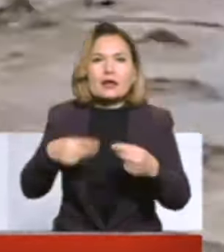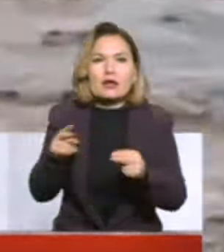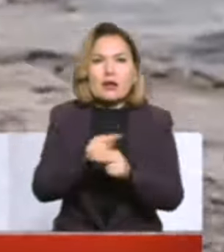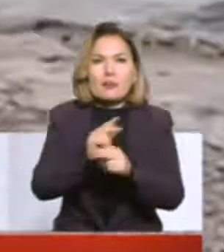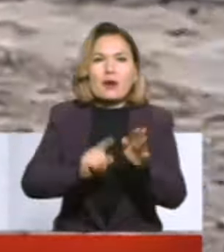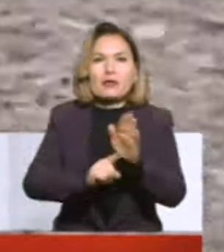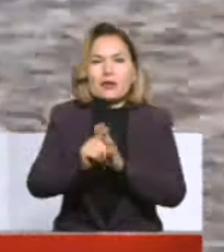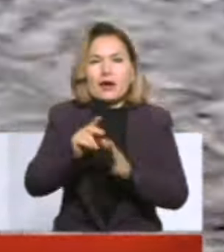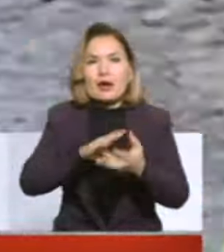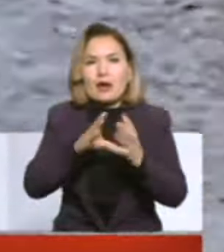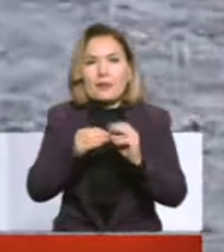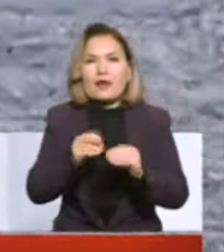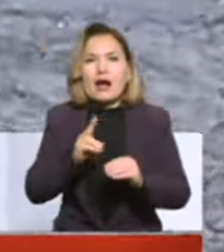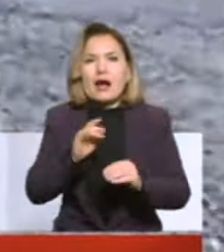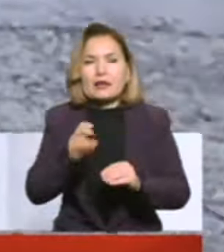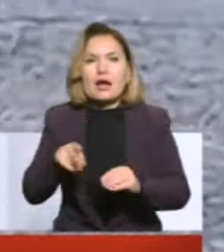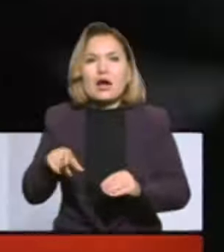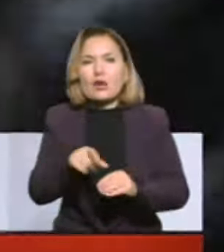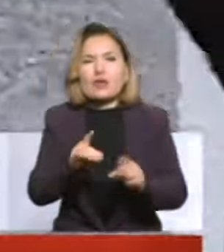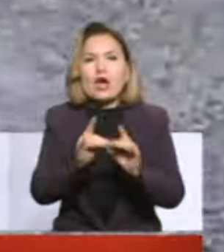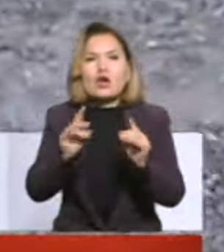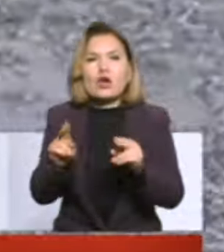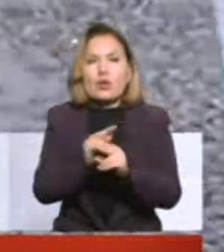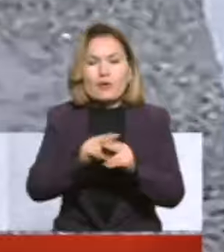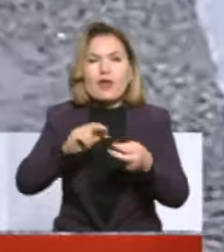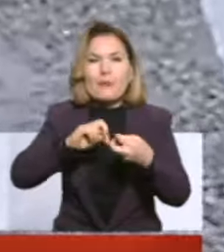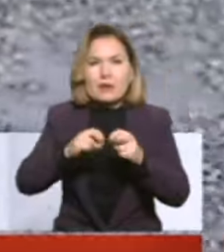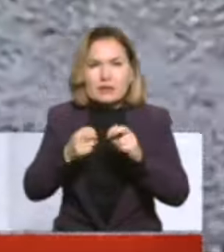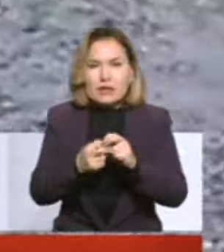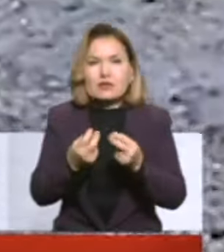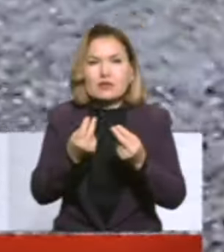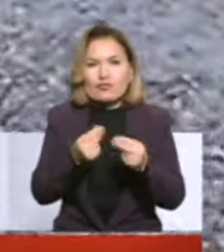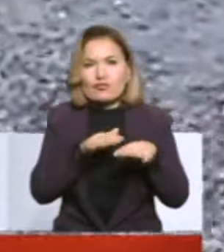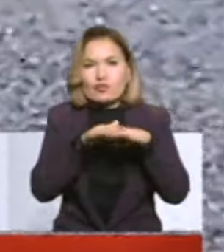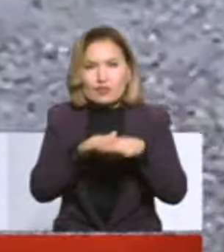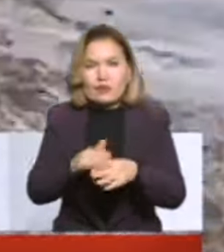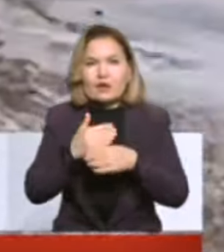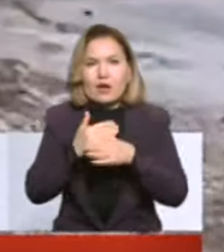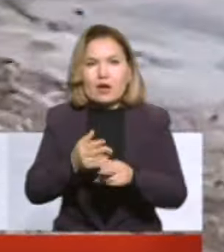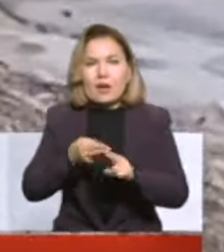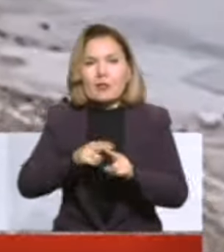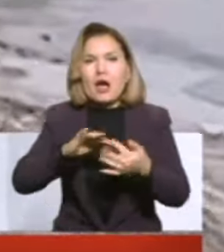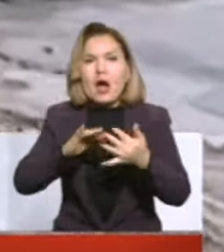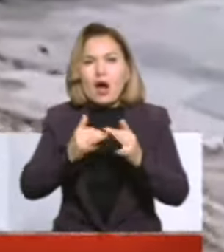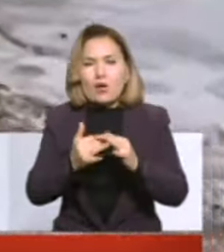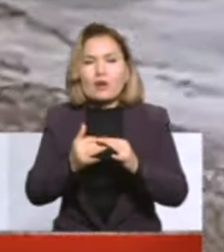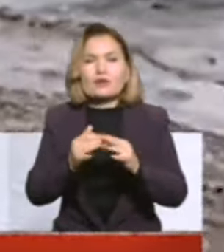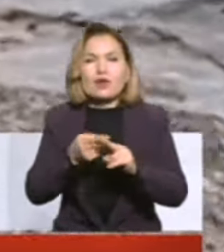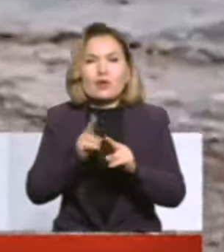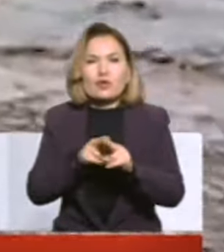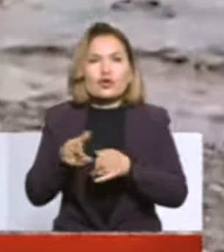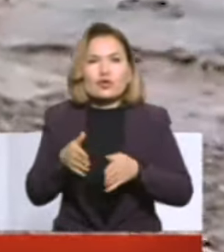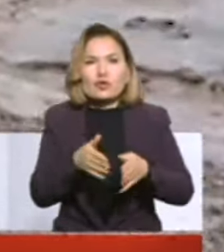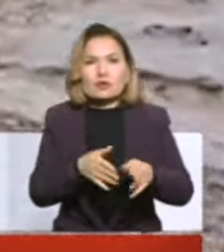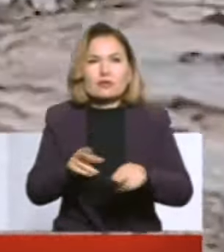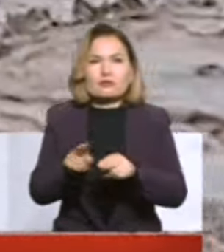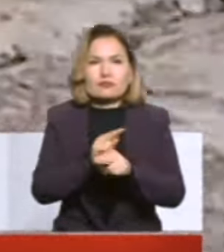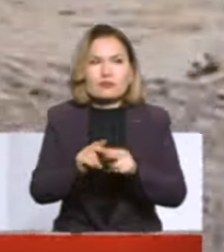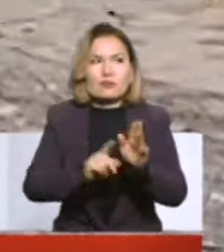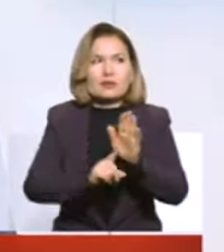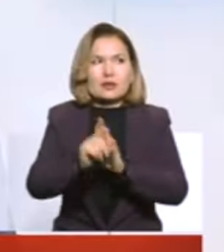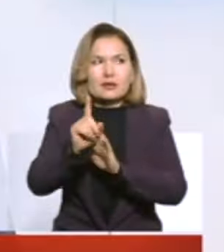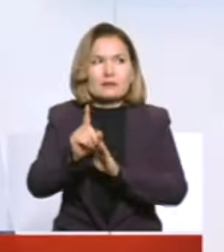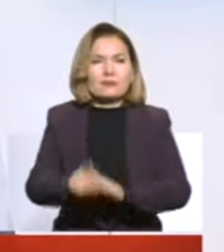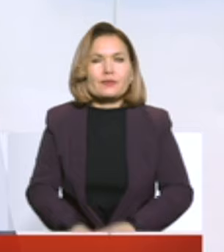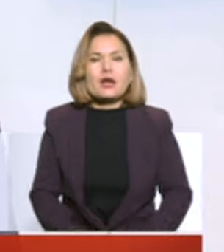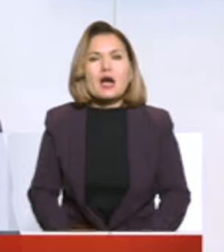келтірілді. Ал Қарнақ бағытындағы көпірді жөндеу мәселесі қаралып жатыр. Мамандар ауылға қатынайтын айналма жол салуда.